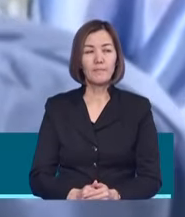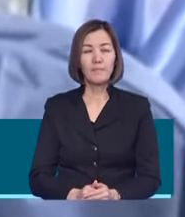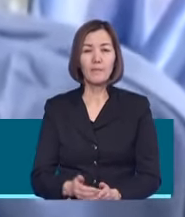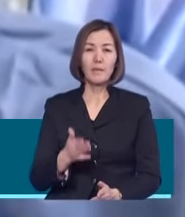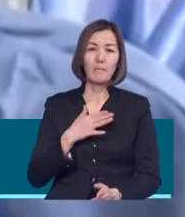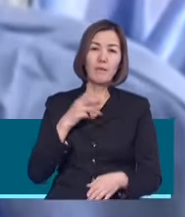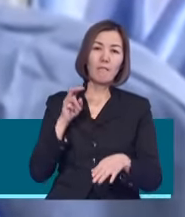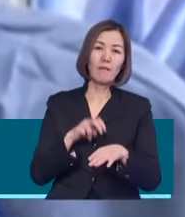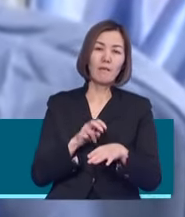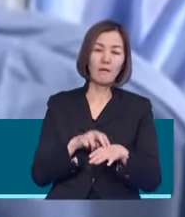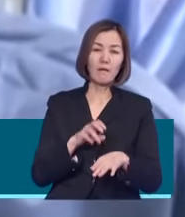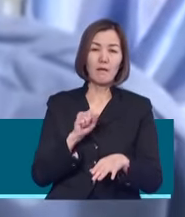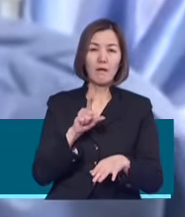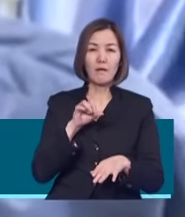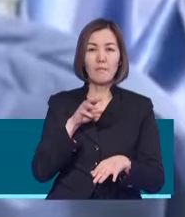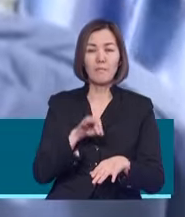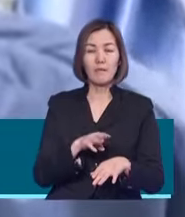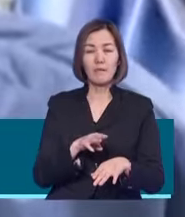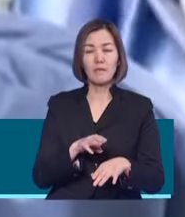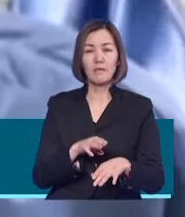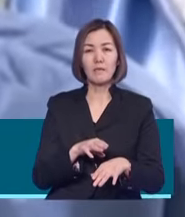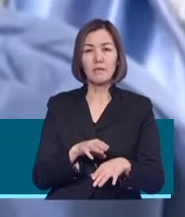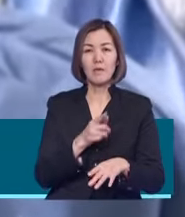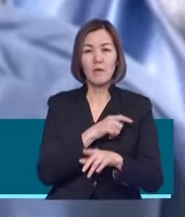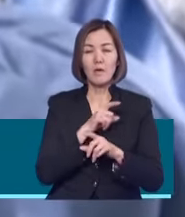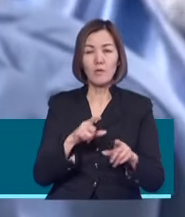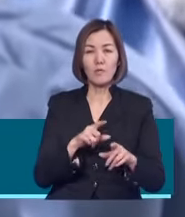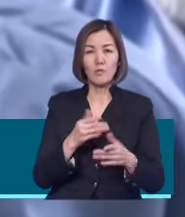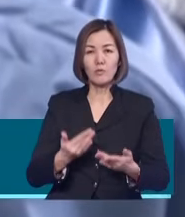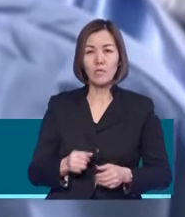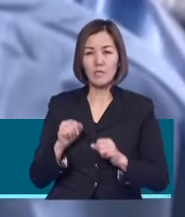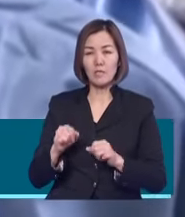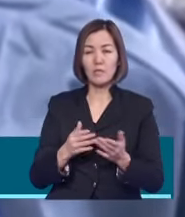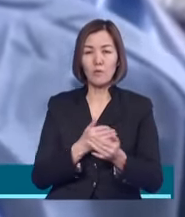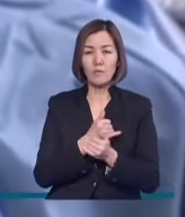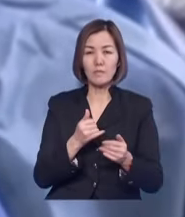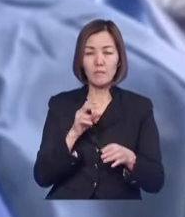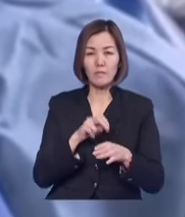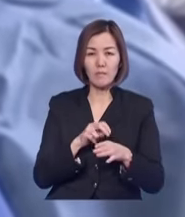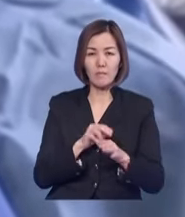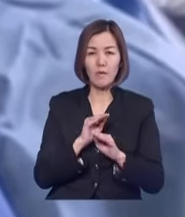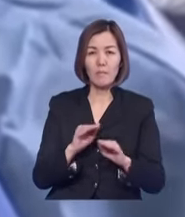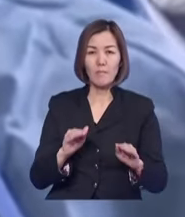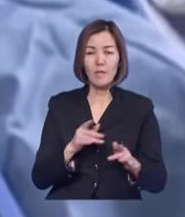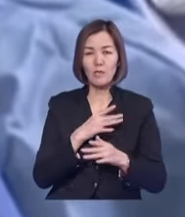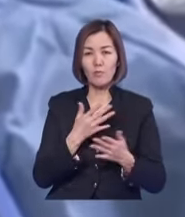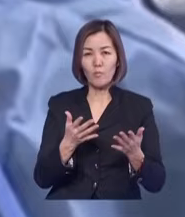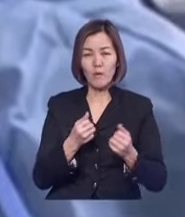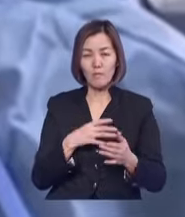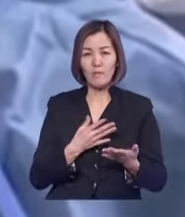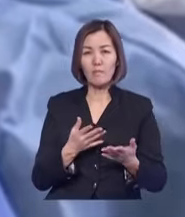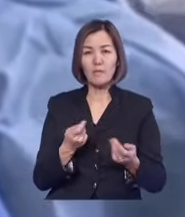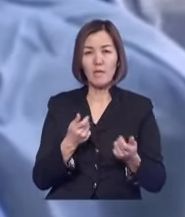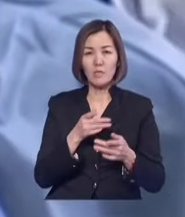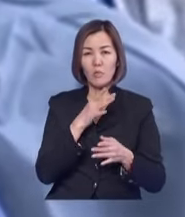Мен дәрігер Ахмет Сәлеммін. Камал Адуан ауруханасының жансақтау бөлімінде жұмыс істеймін. Балаларды көп қабылдап жатырмыз. Аз